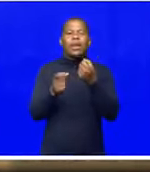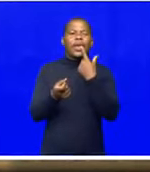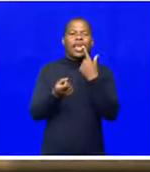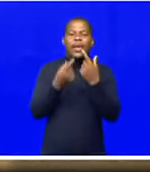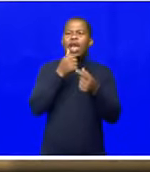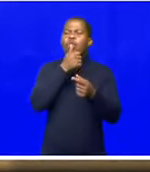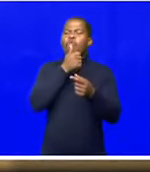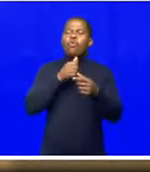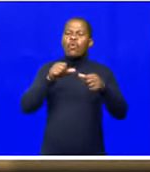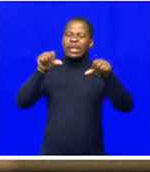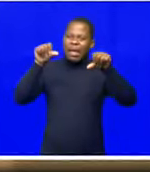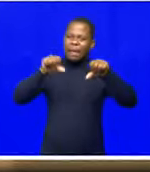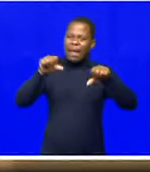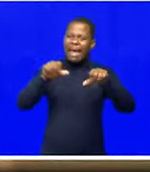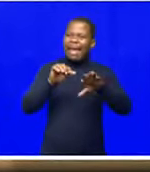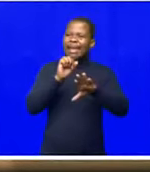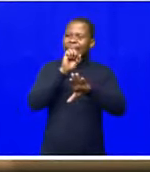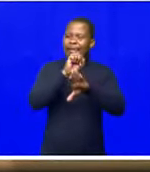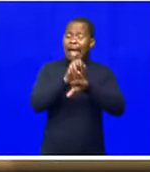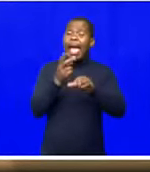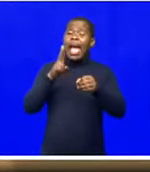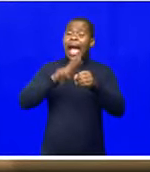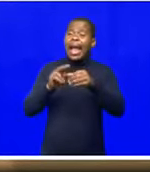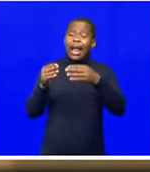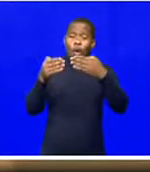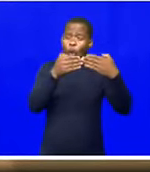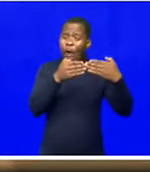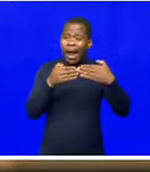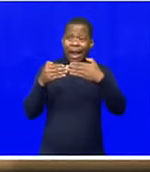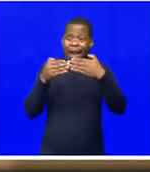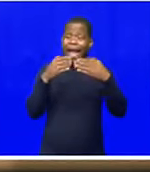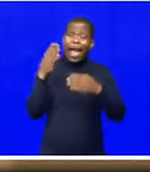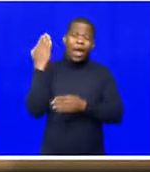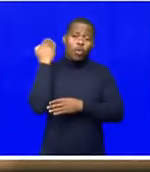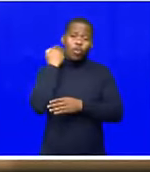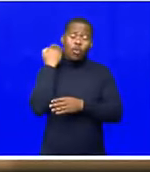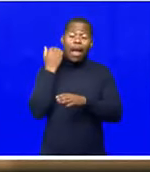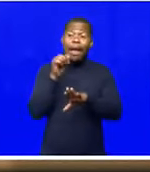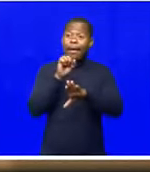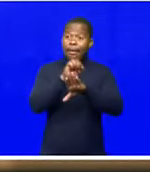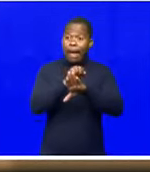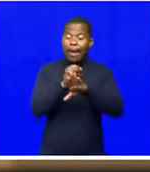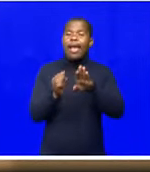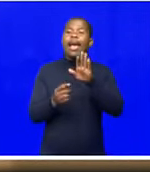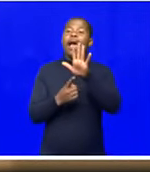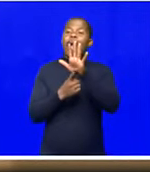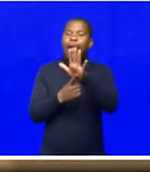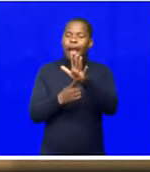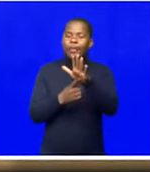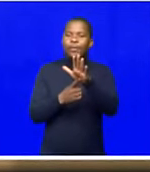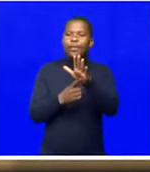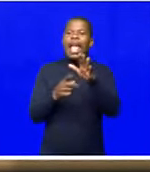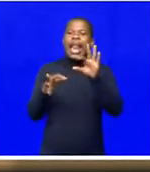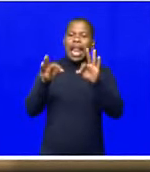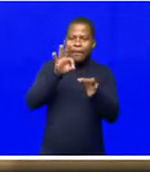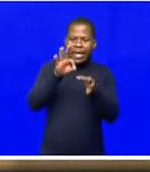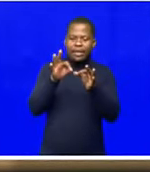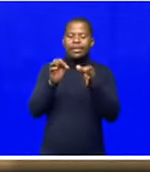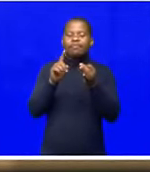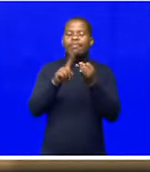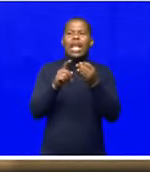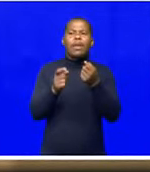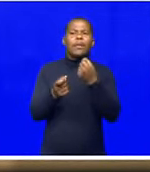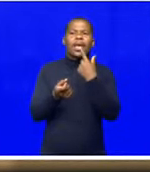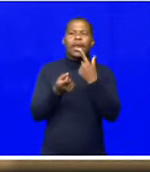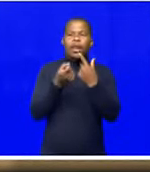lekugwama kwala magciwane ayakhombisa ukuthi le mithi lesinayo livele likhona kuwathenga.